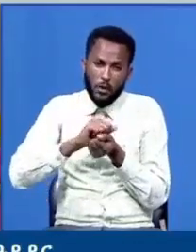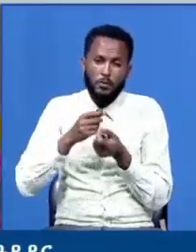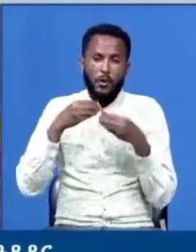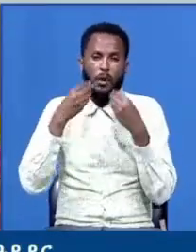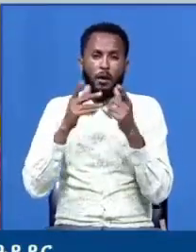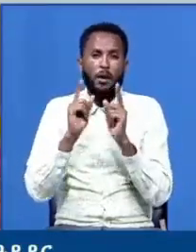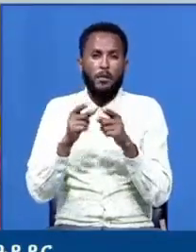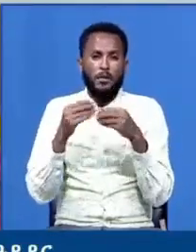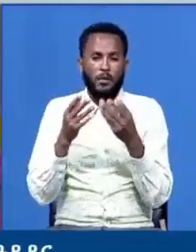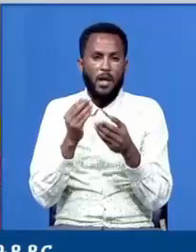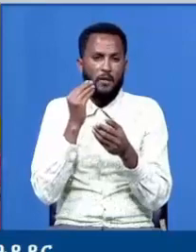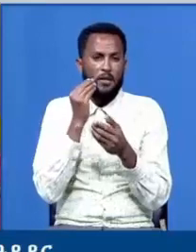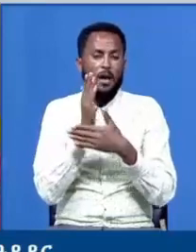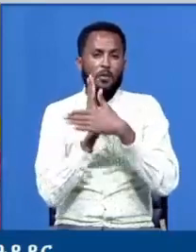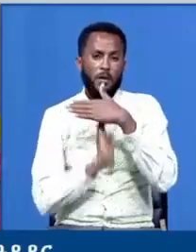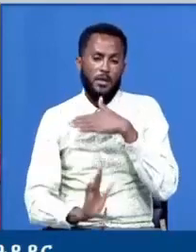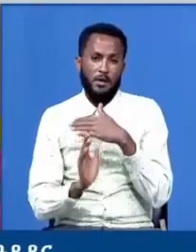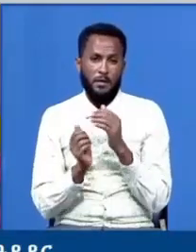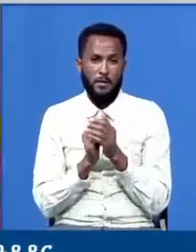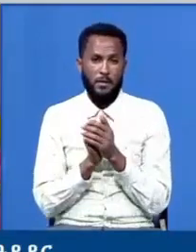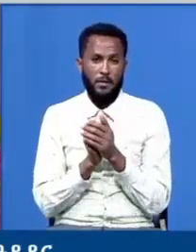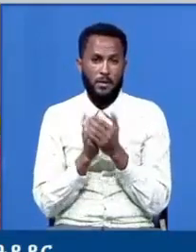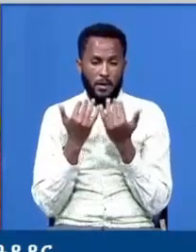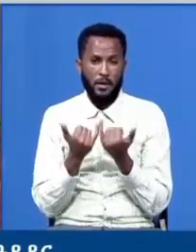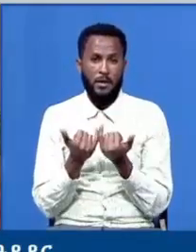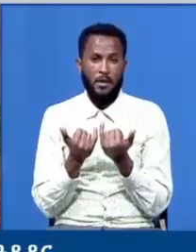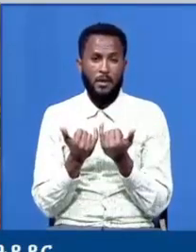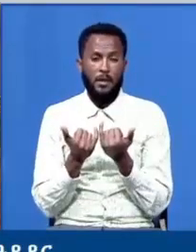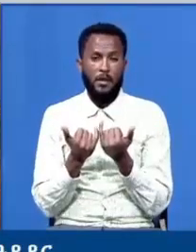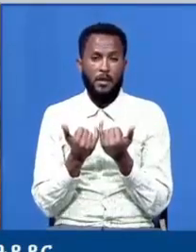ትገልጽ ኣብ ገዛ ይ ወሊደ ካብኡ ከዚ